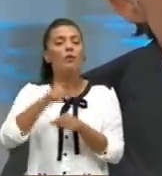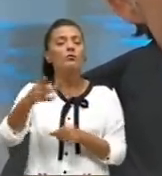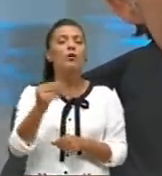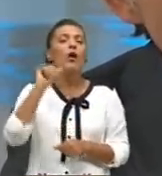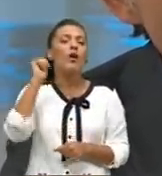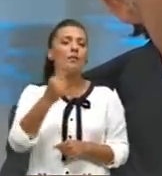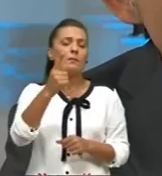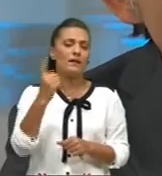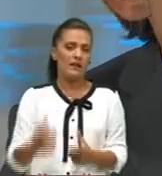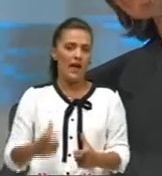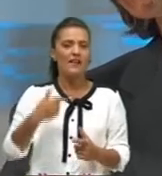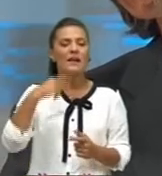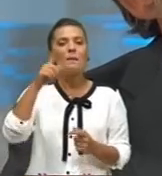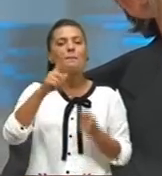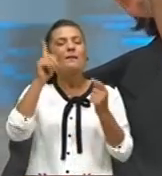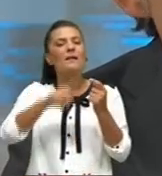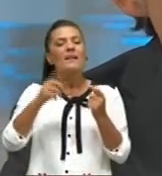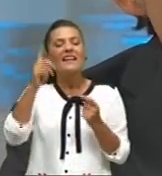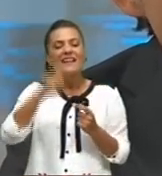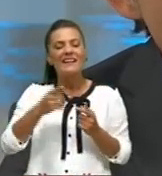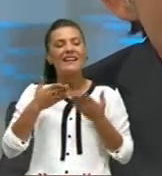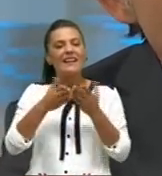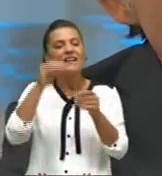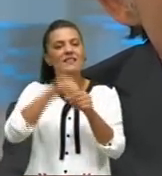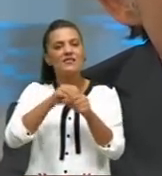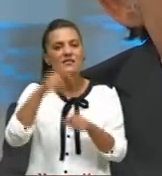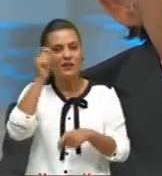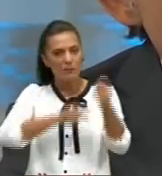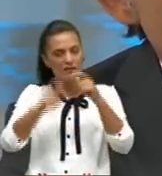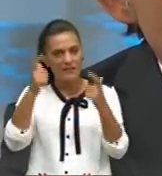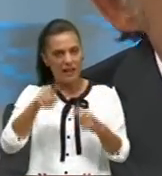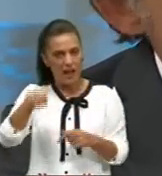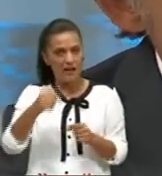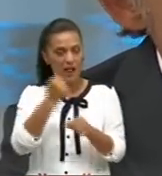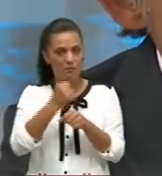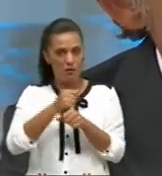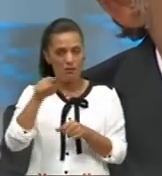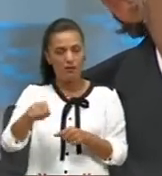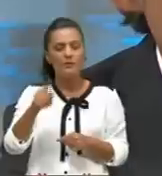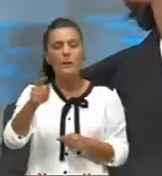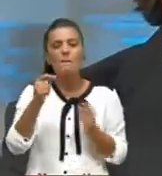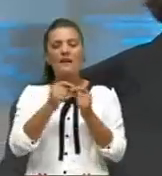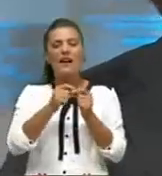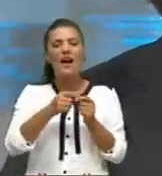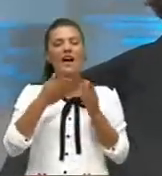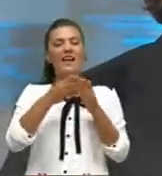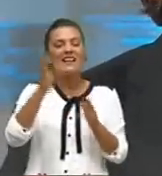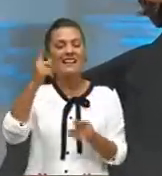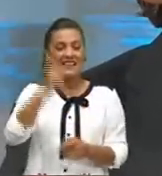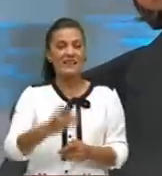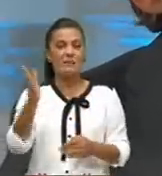biliyorsunuz. İlk tersanenin yapıldığı yer. İşte Biga sancak merkezi oluyor ve